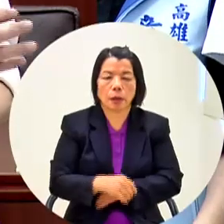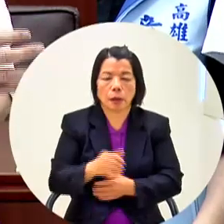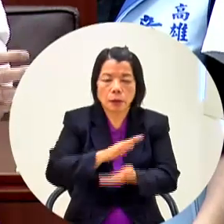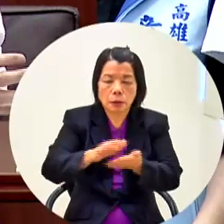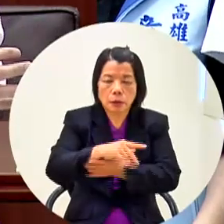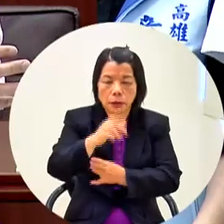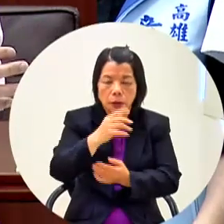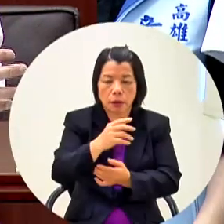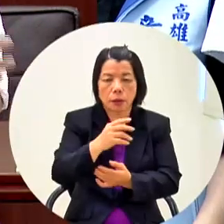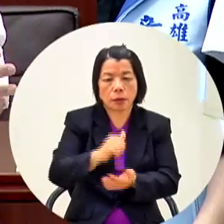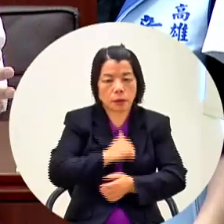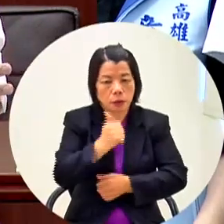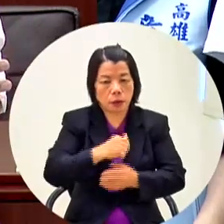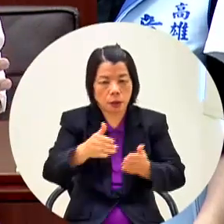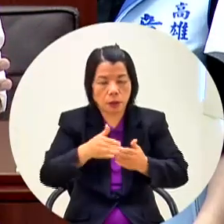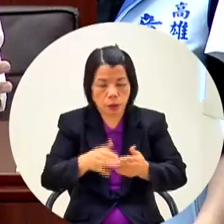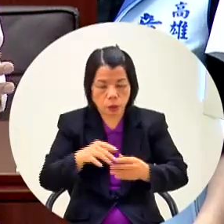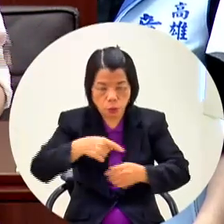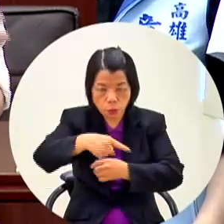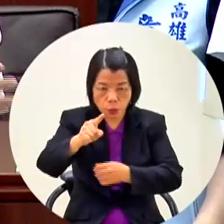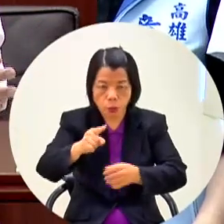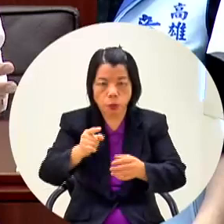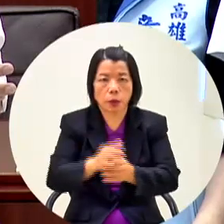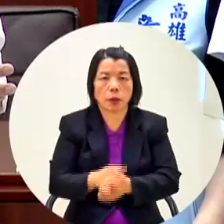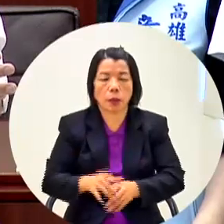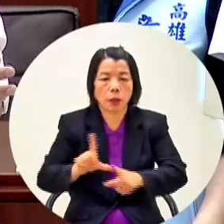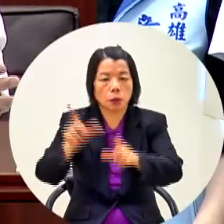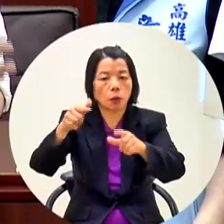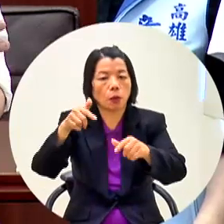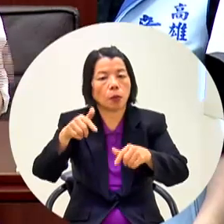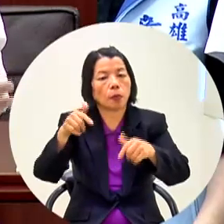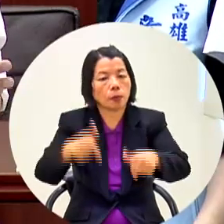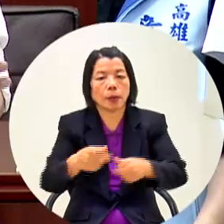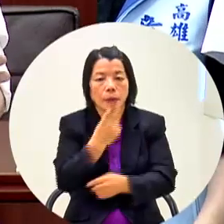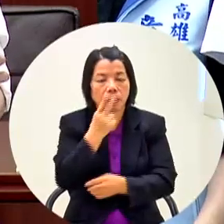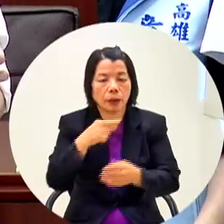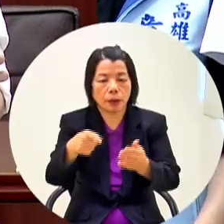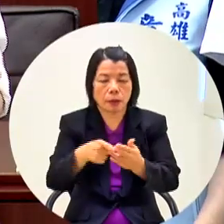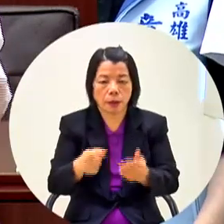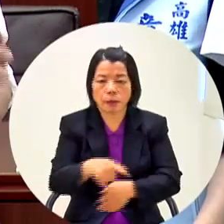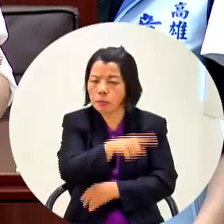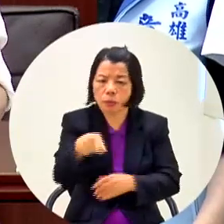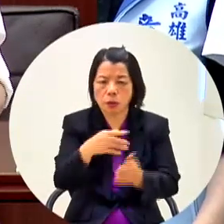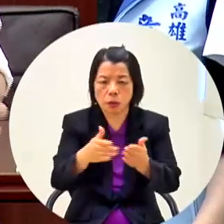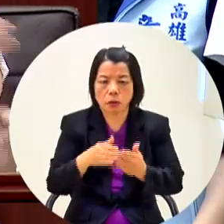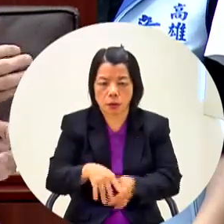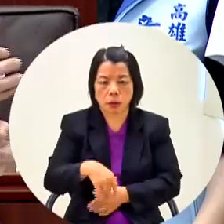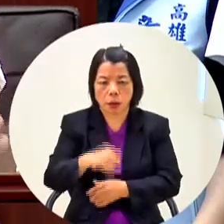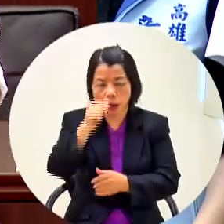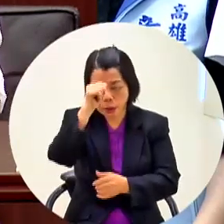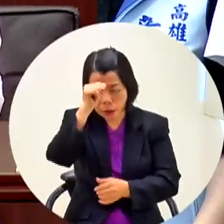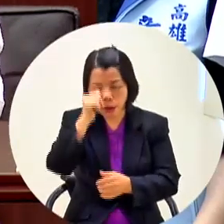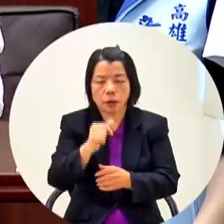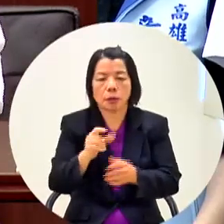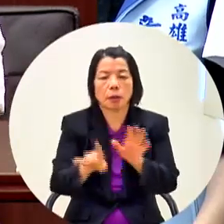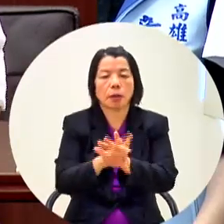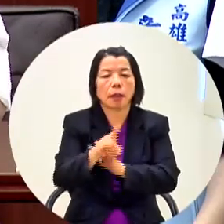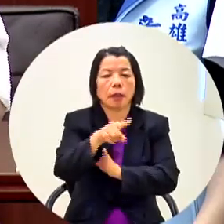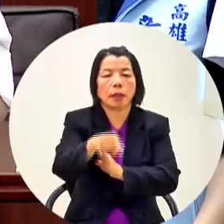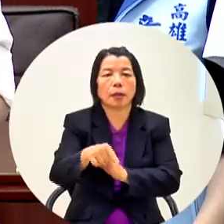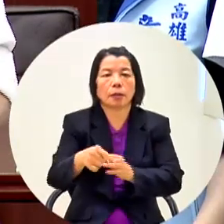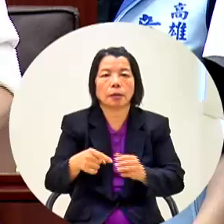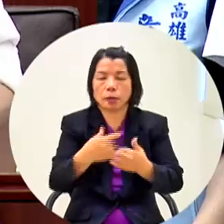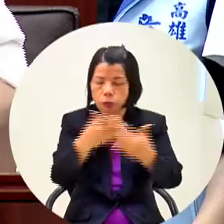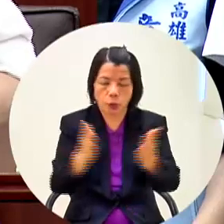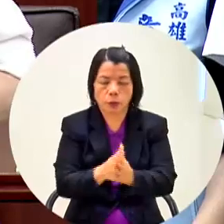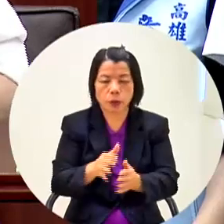一阶段往东南亚国协，像印尼、像文莱，他们是伊斯兰教的国家，所有我们的外销都要经过清真的认